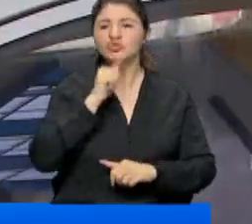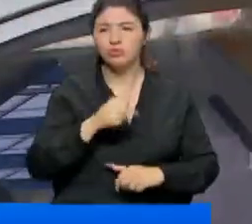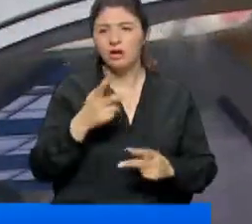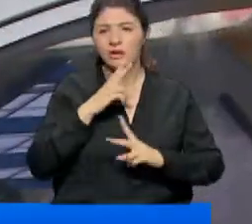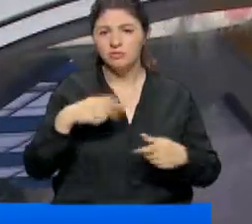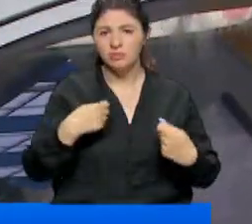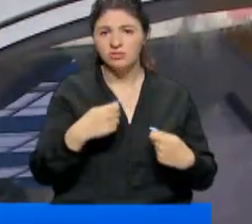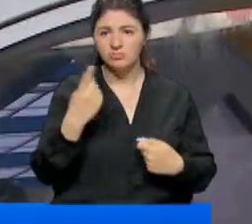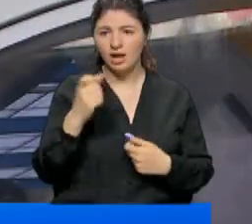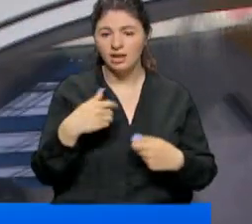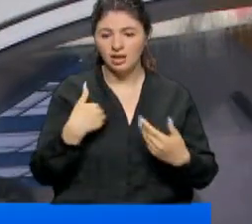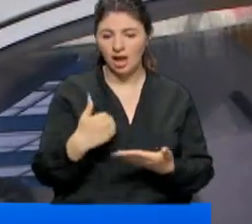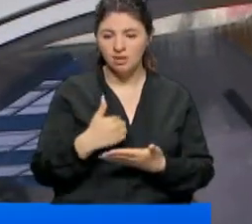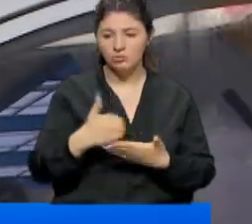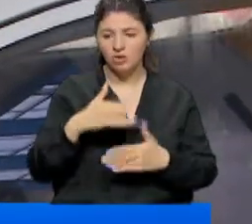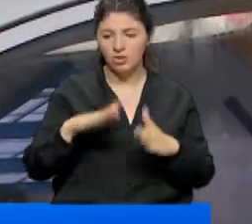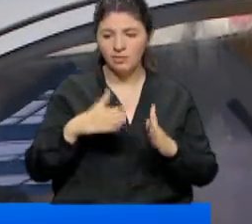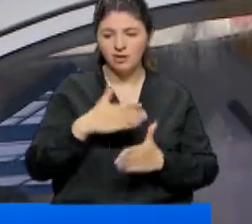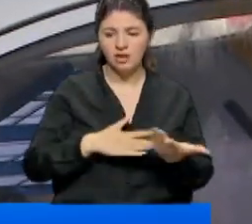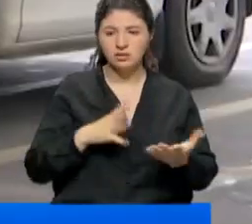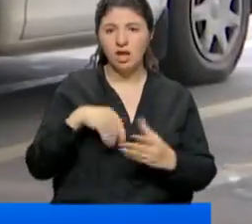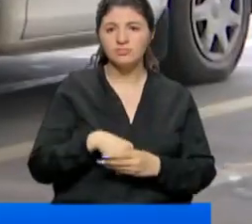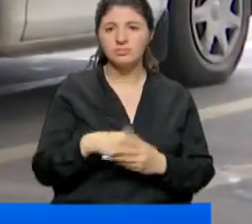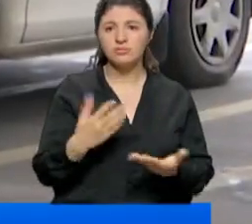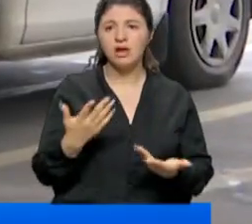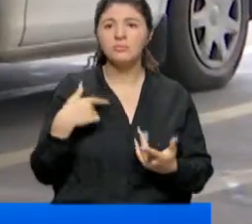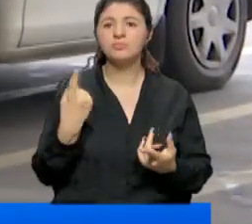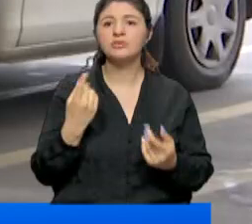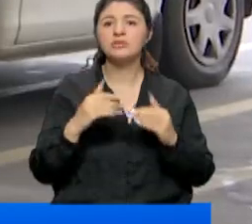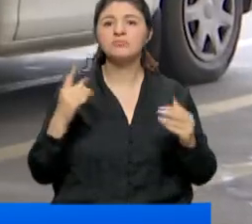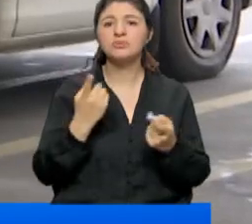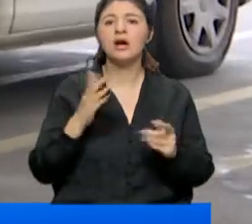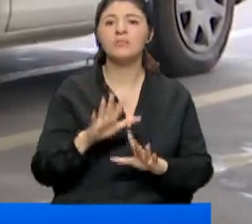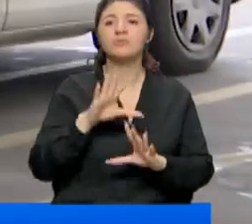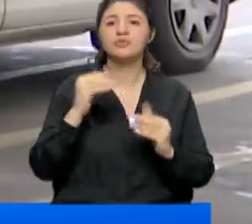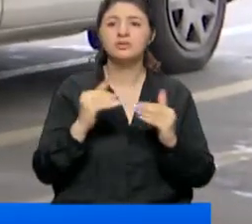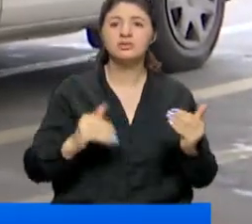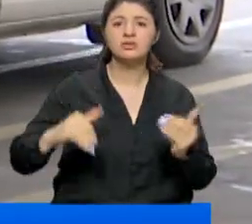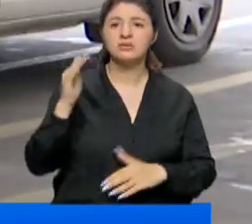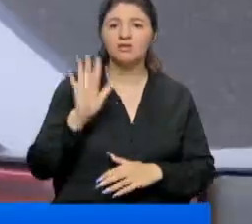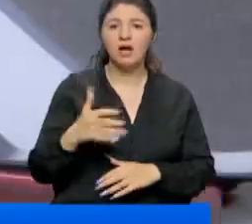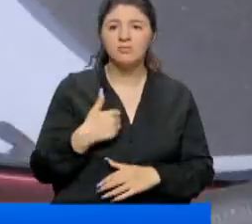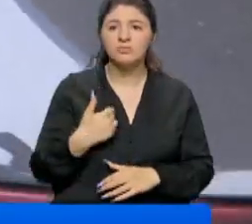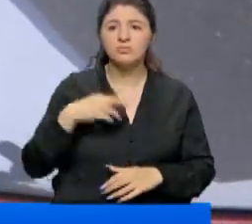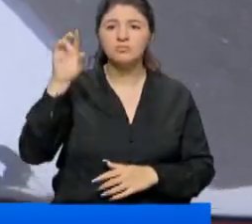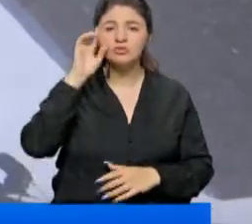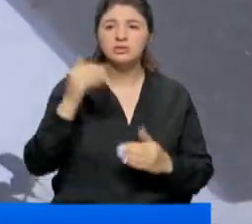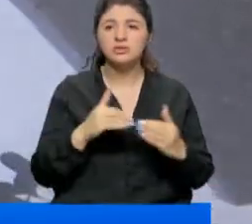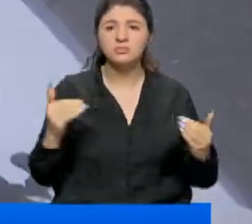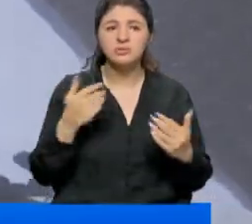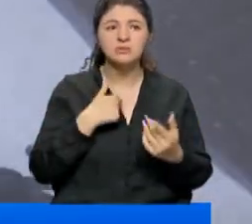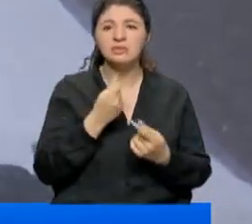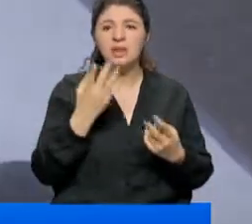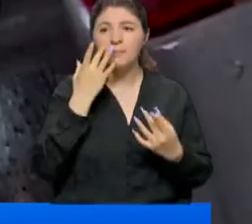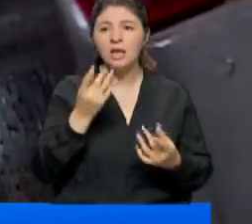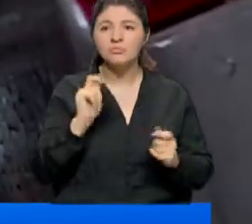enerji giderleri aylık gelirim izin ortalama yarısını kap su da Hiçbir sınır mıdır kalmadı bütün sınırları açtık bizim psikolojik sınırımızda bir